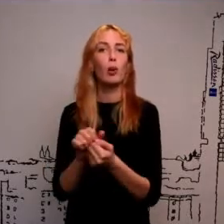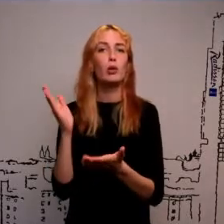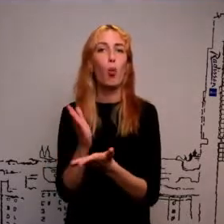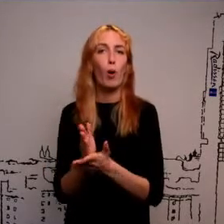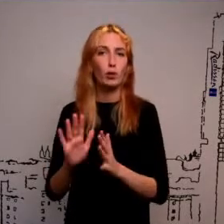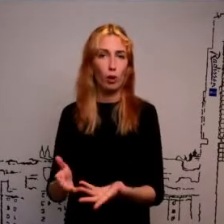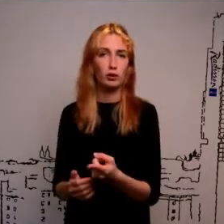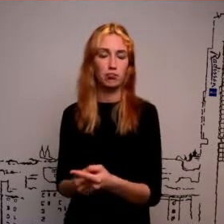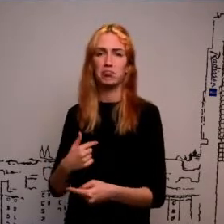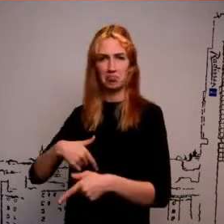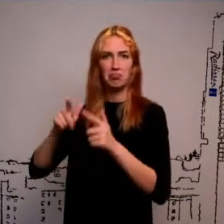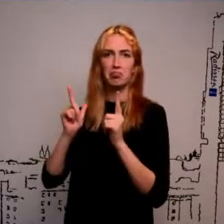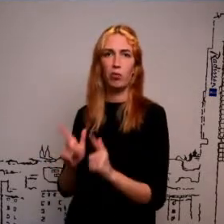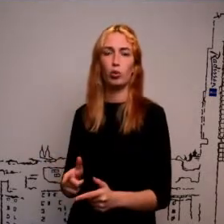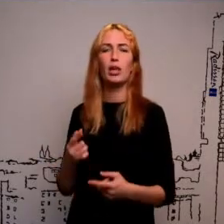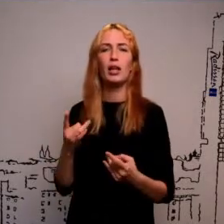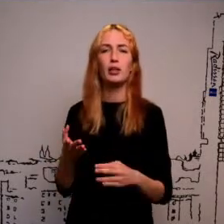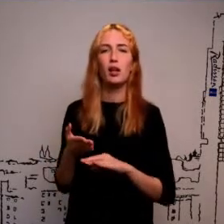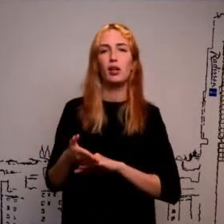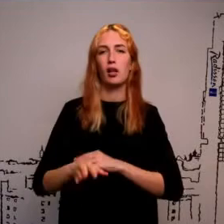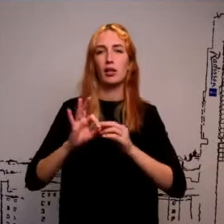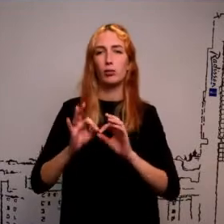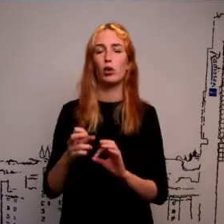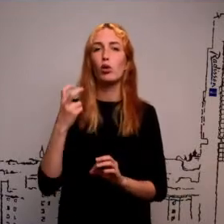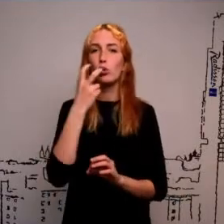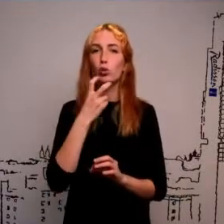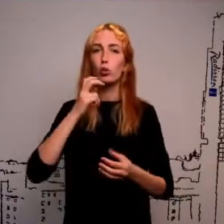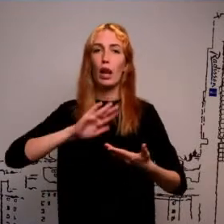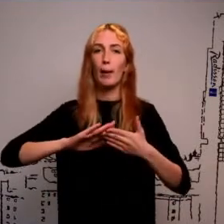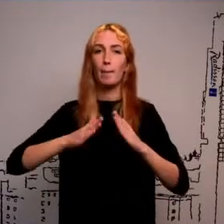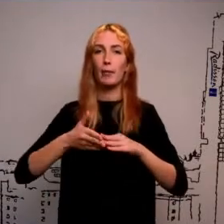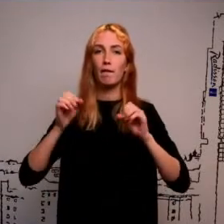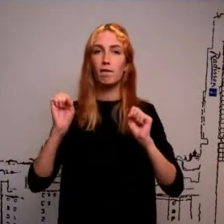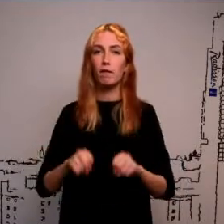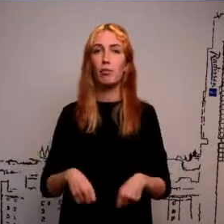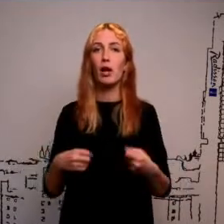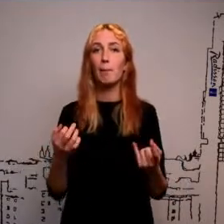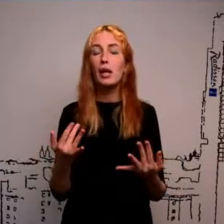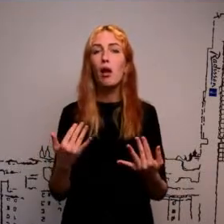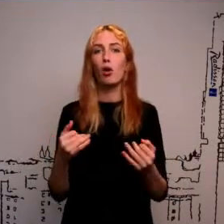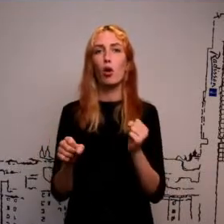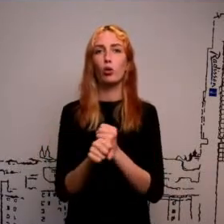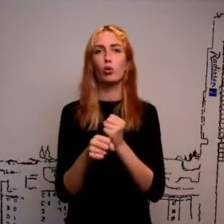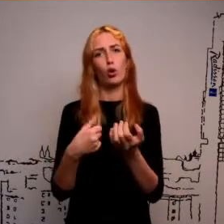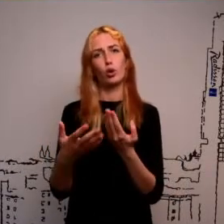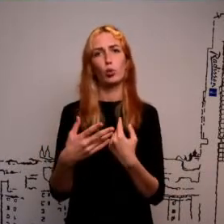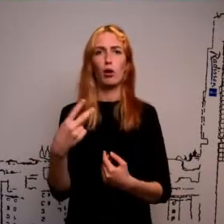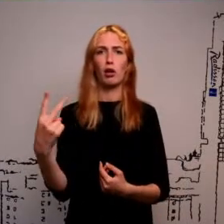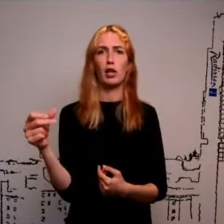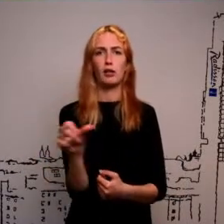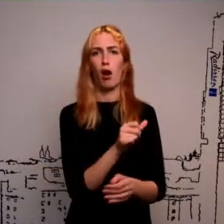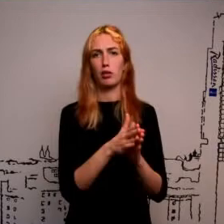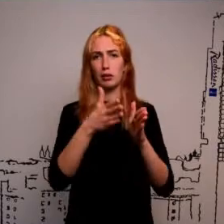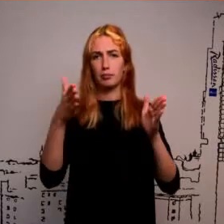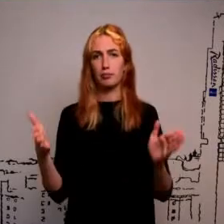ma väga toetan. Ma lihtsalt täpsustan seda, et suuline leping on meil võimalik, kui meil töösuhe on kaks nädalat. Et pikem töösuhe,